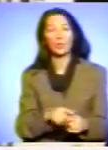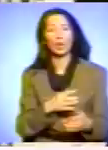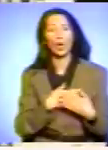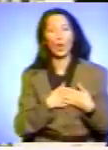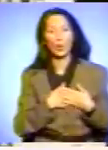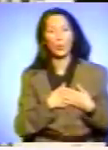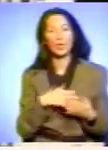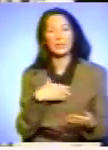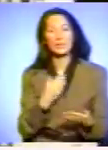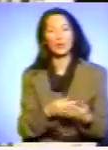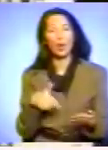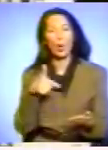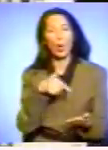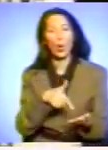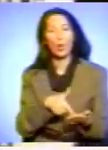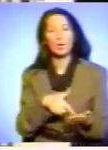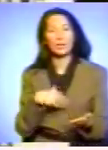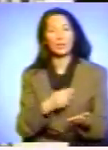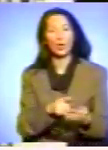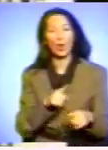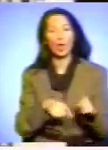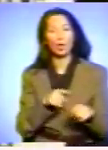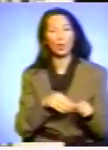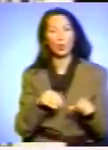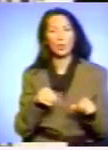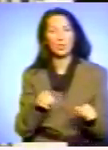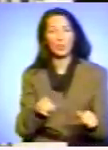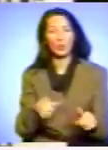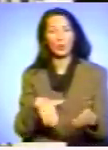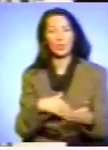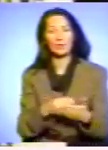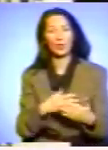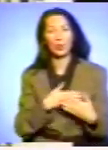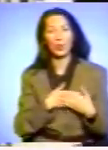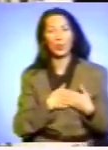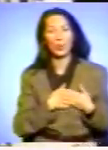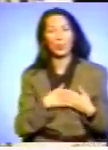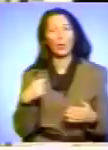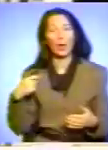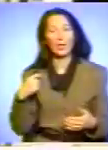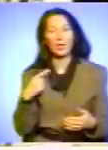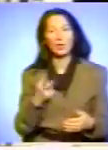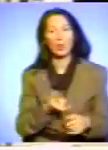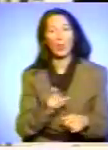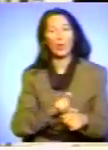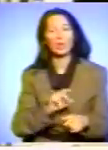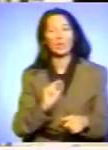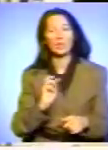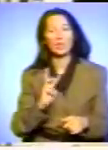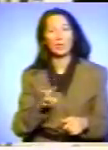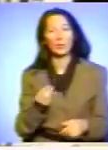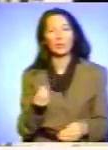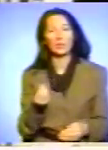любят свой город, свою родную землю, свою любимую Одессу больше, чем деньги.